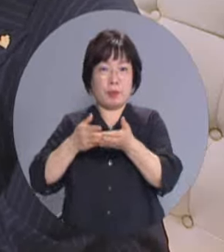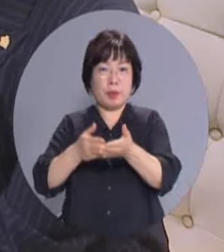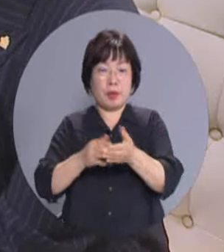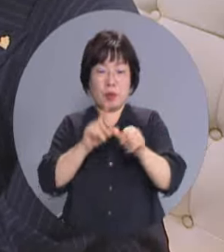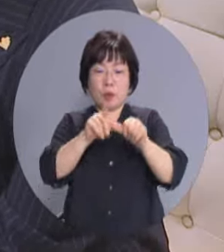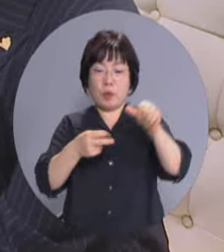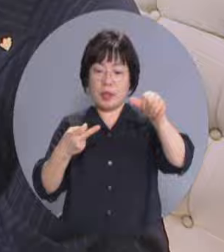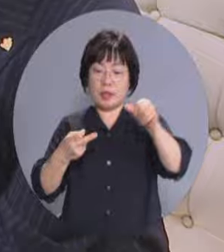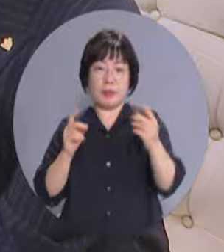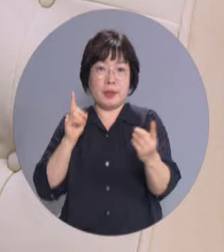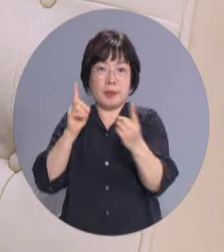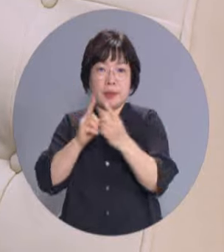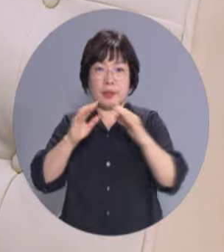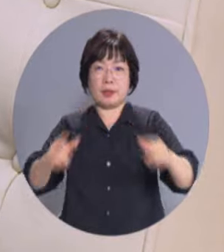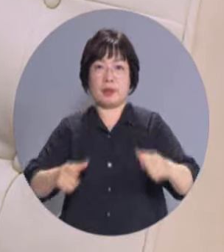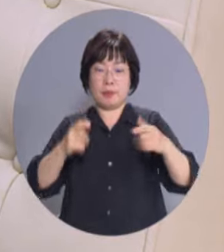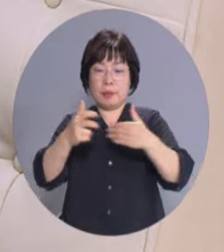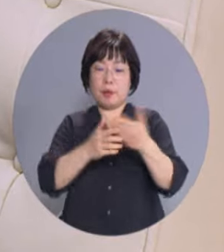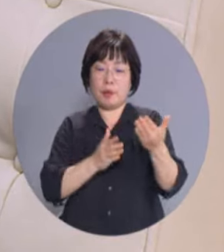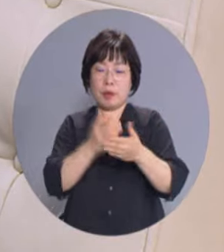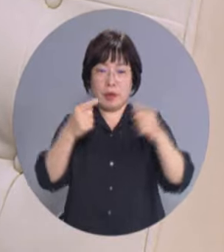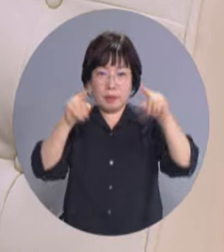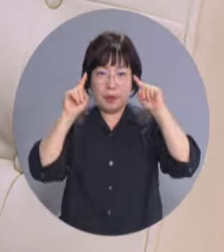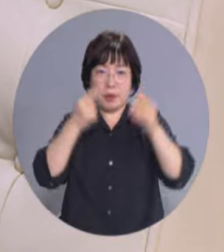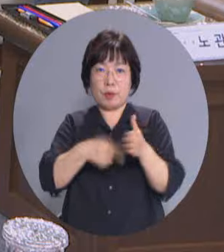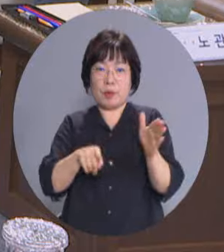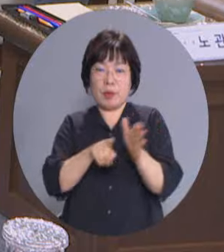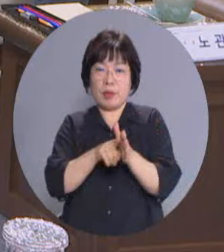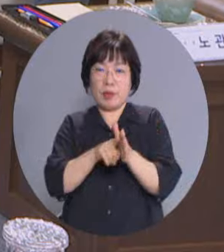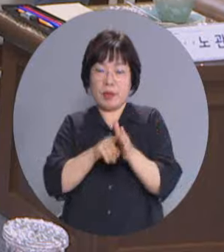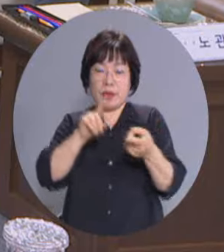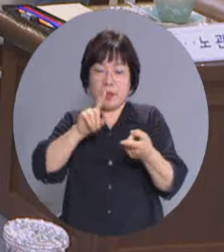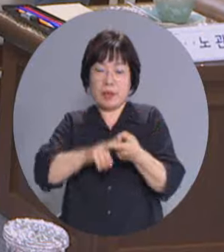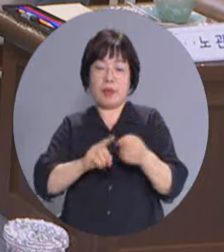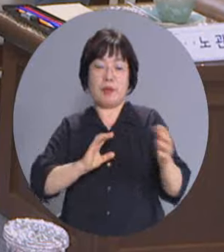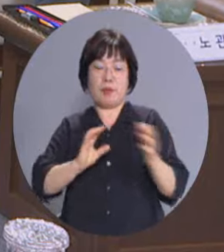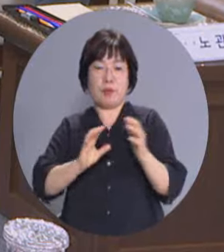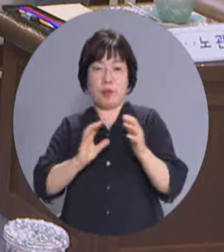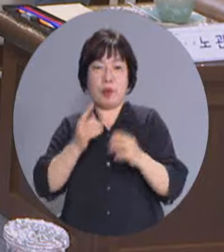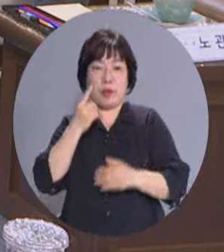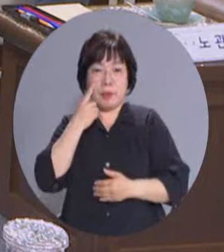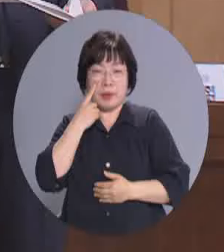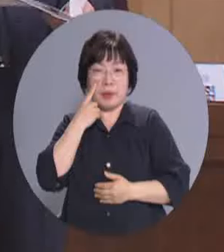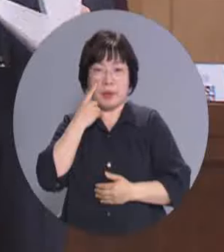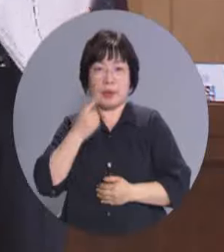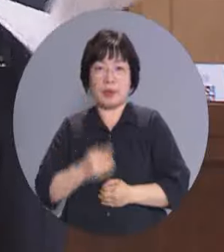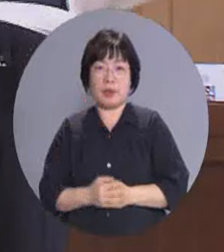12일쯤 만나 전남권 의대 위 방을 논자는니다